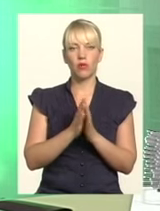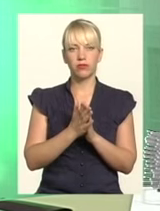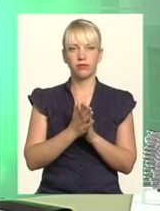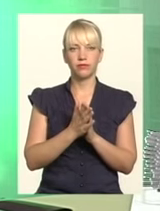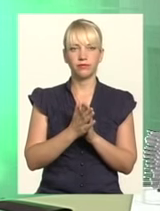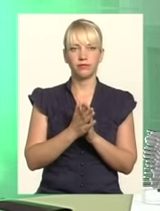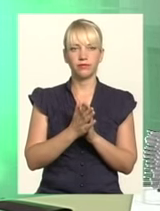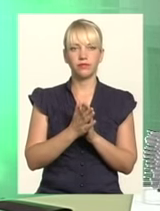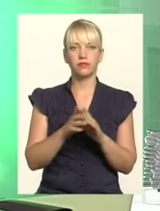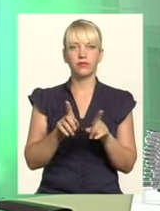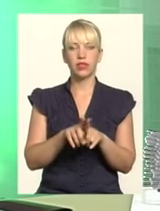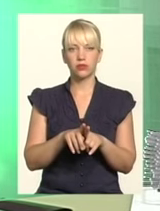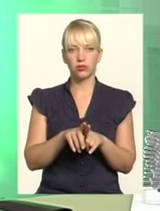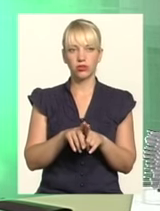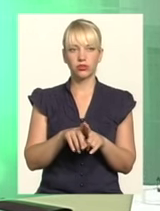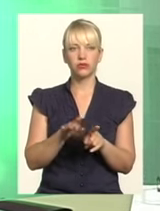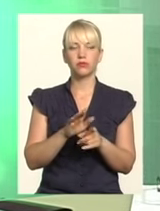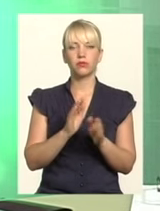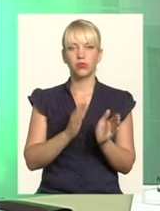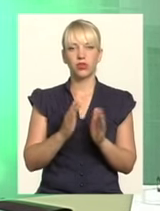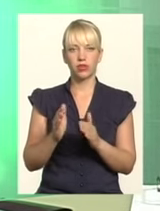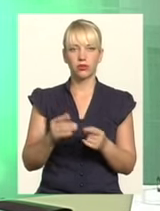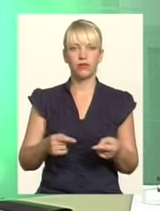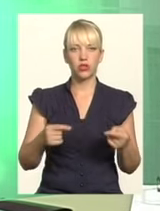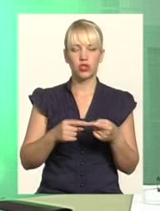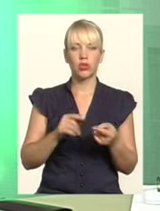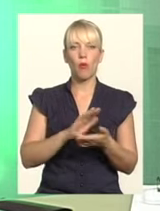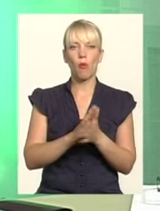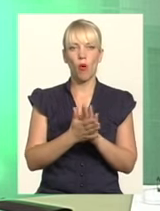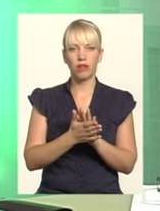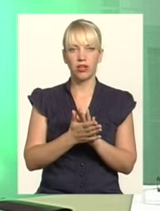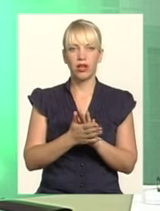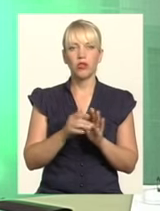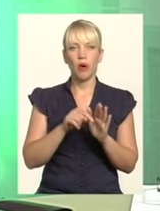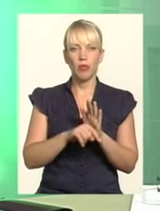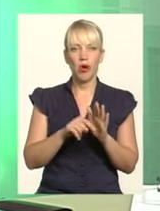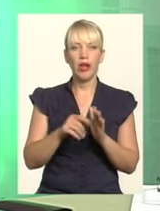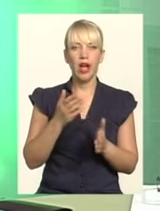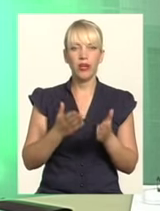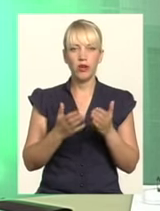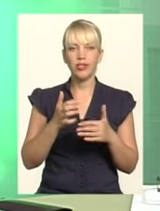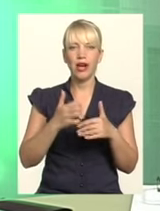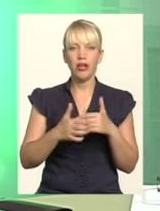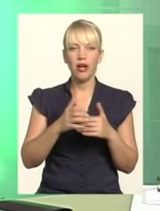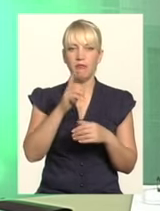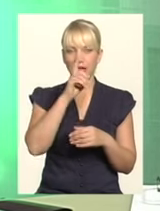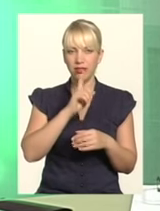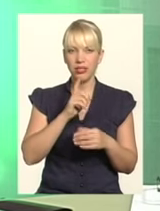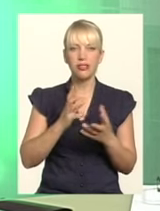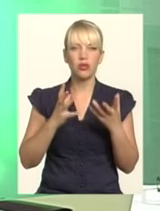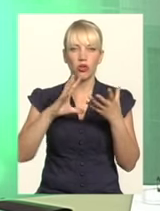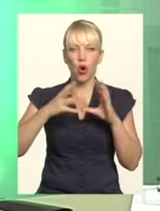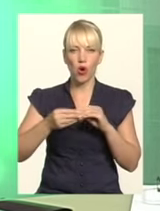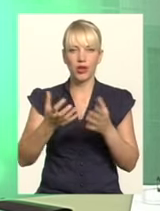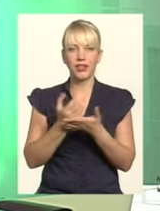умов, також порядком визначеної умови. Тобто, це якщо середньомісячний сукупний дохід